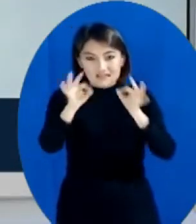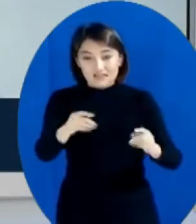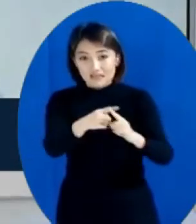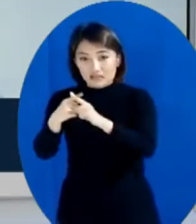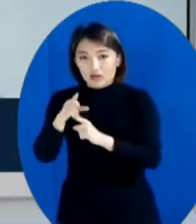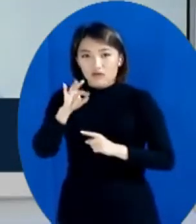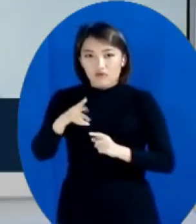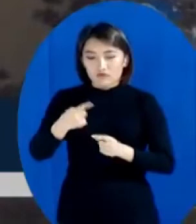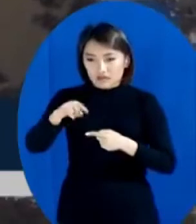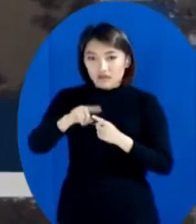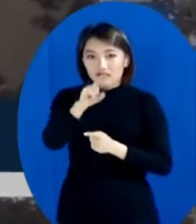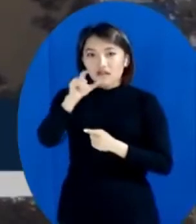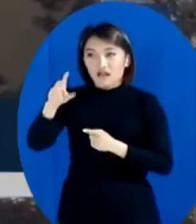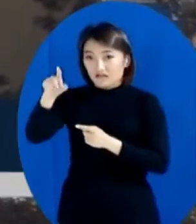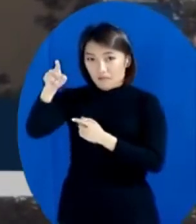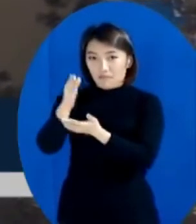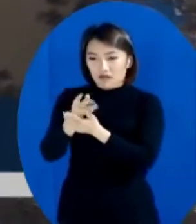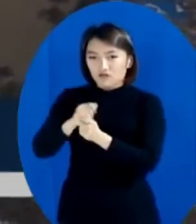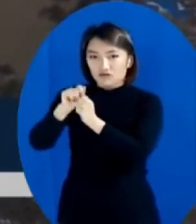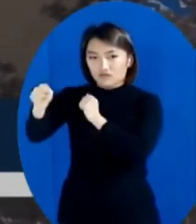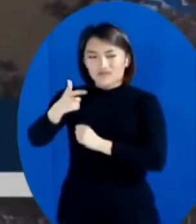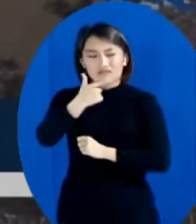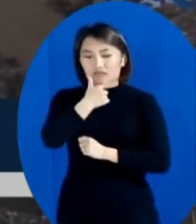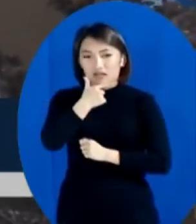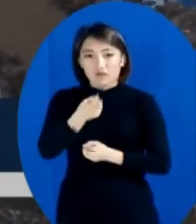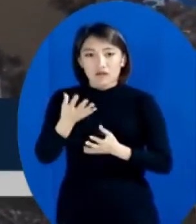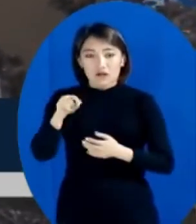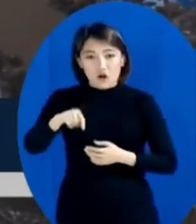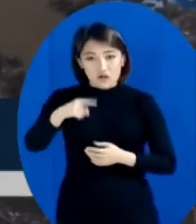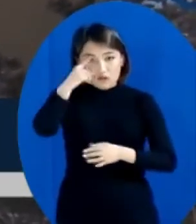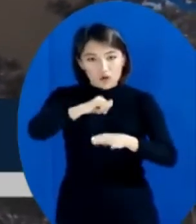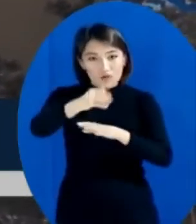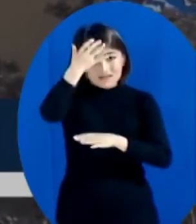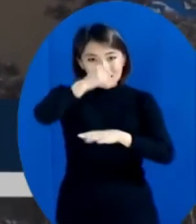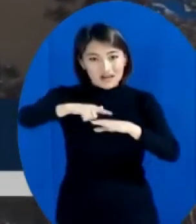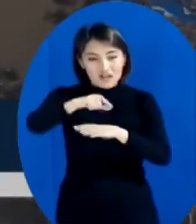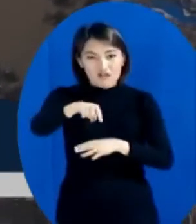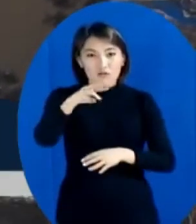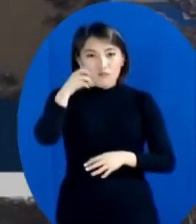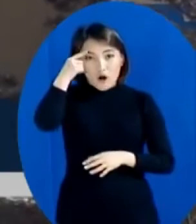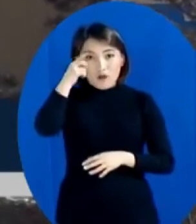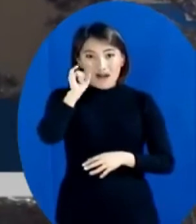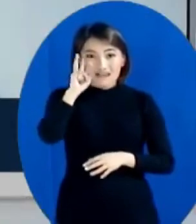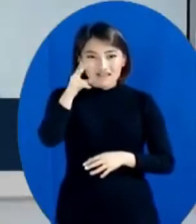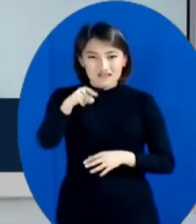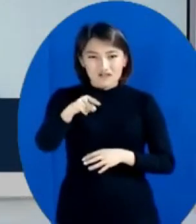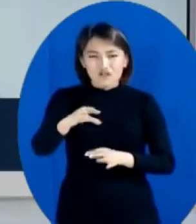энэ дээр төр засгаас засгийн газраас Монгол банкнаас дөрвөн арга хэмжээ авах ёстой. Бусад улсуудын жишгийг тах ёстой бид одоо.